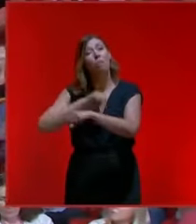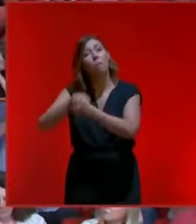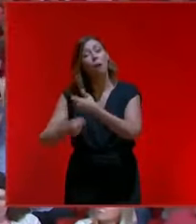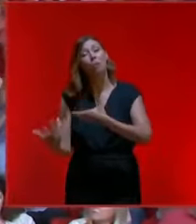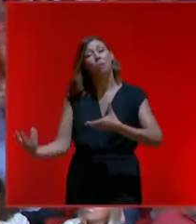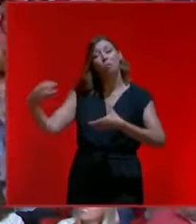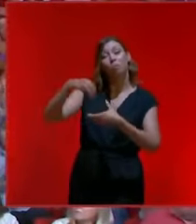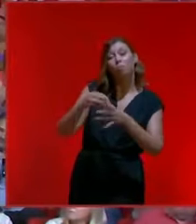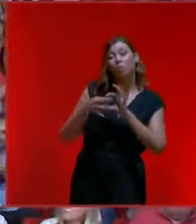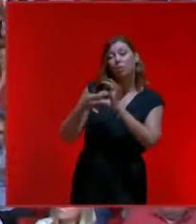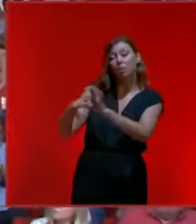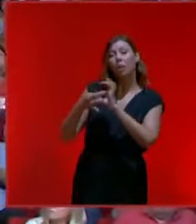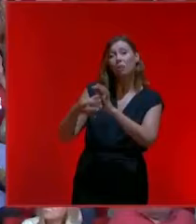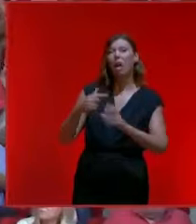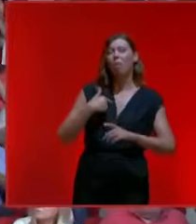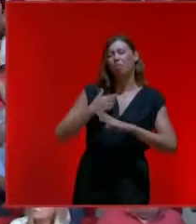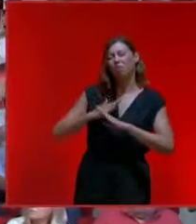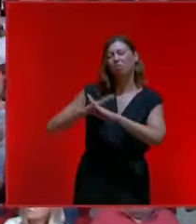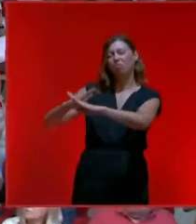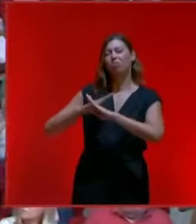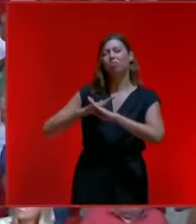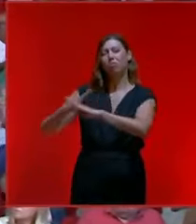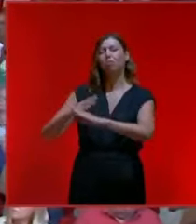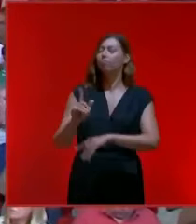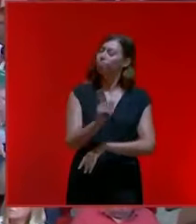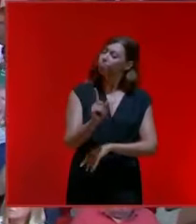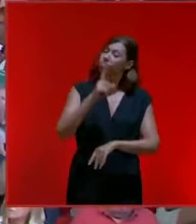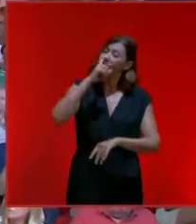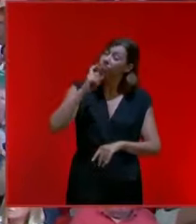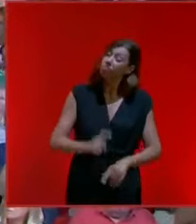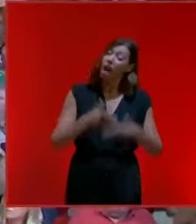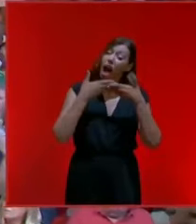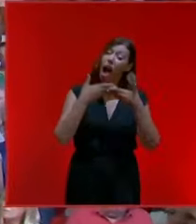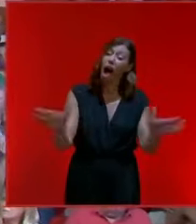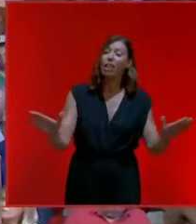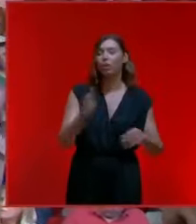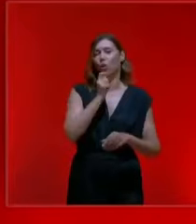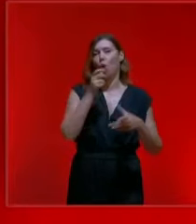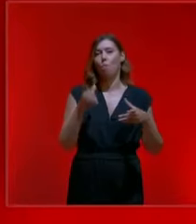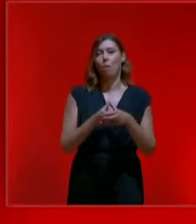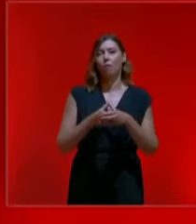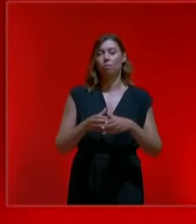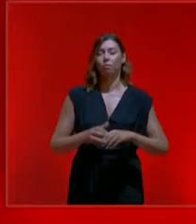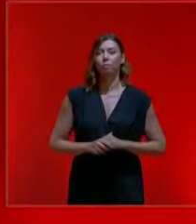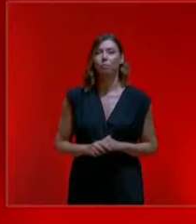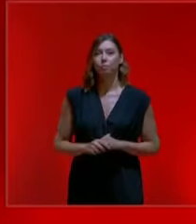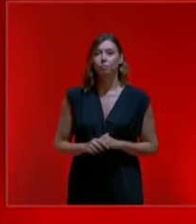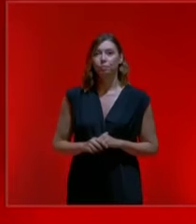και συνδημιουργοί του εγχειρήματός μας.